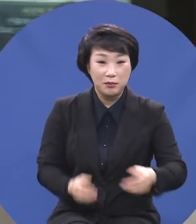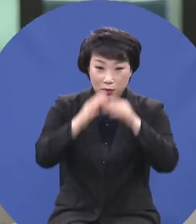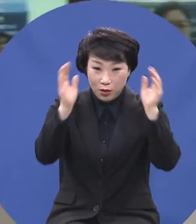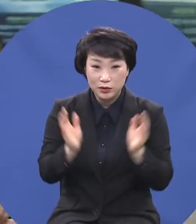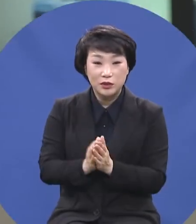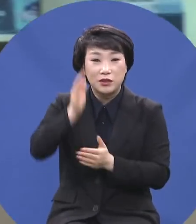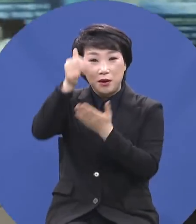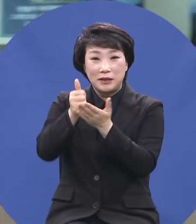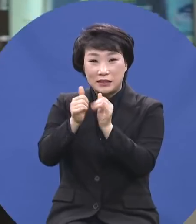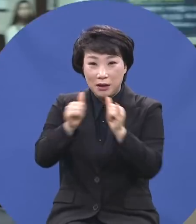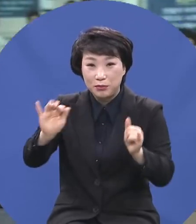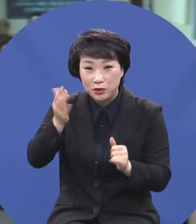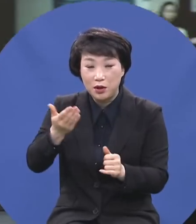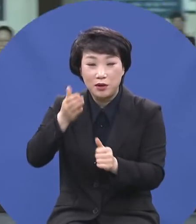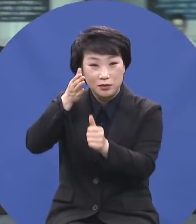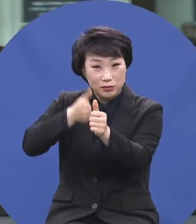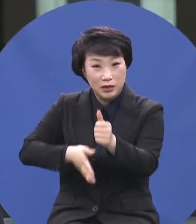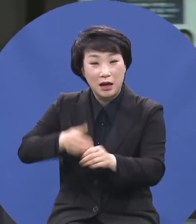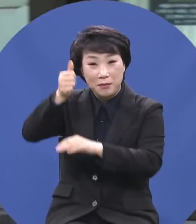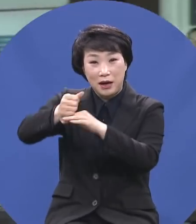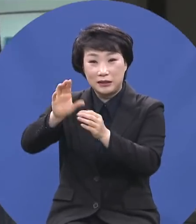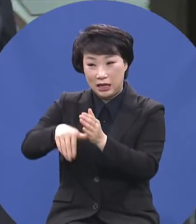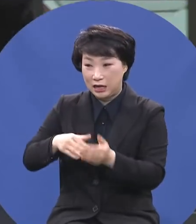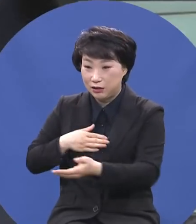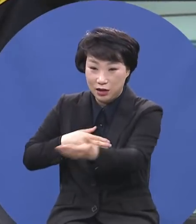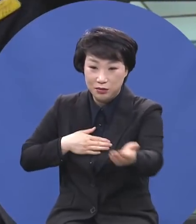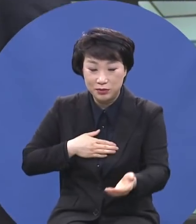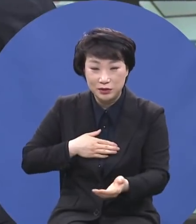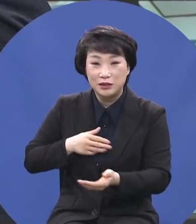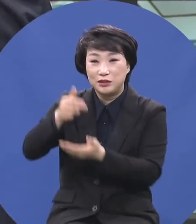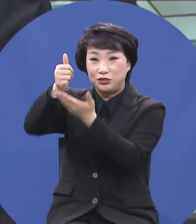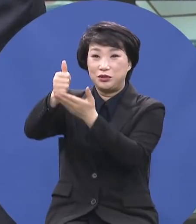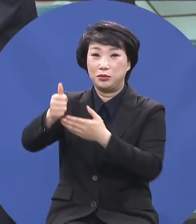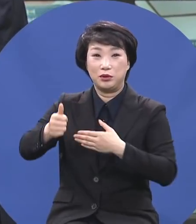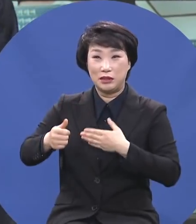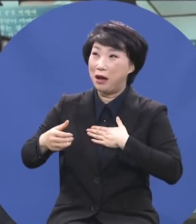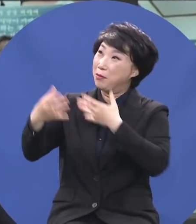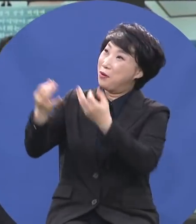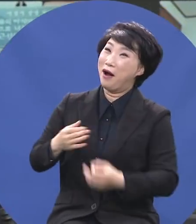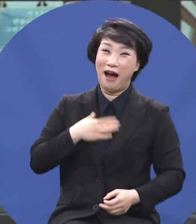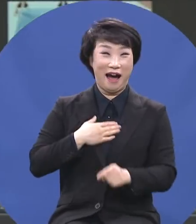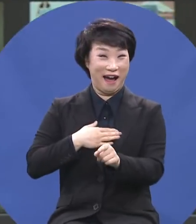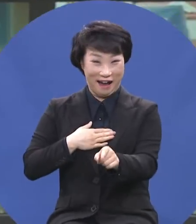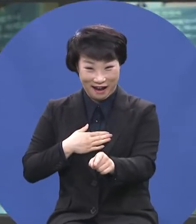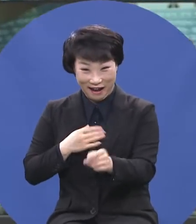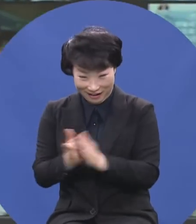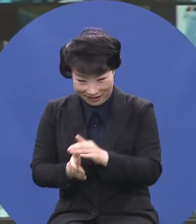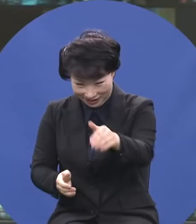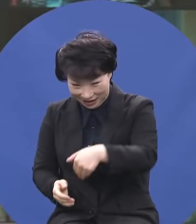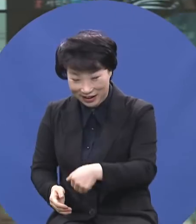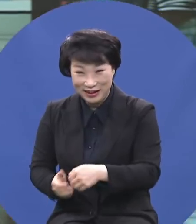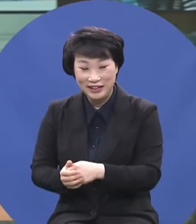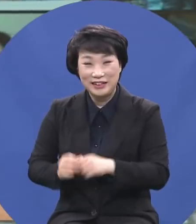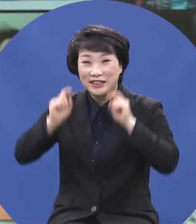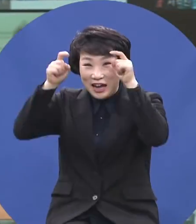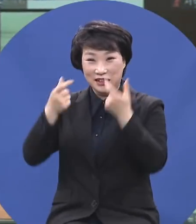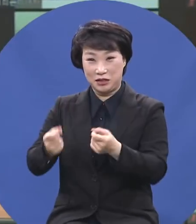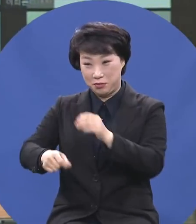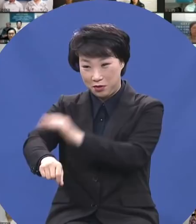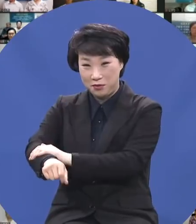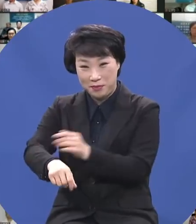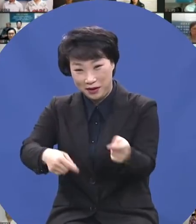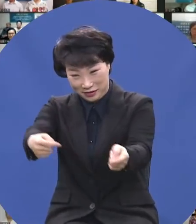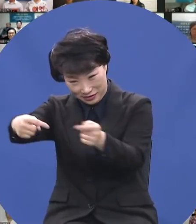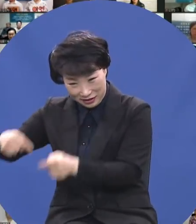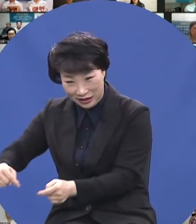성령의 사람 되어서 마지막 때 주님이 당신을 안다고는 양과 같이 오른편에 서는 자가 되기를 주님의 이름으로